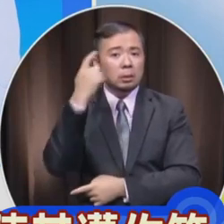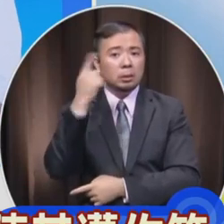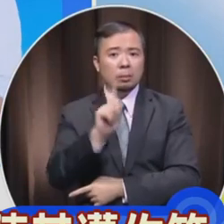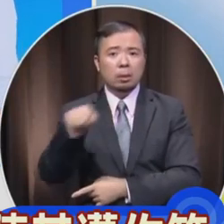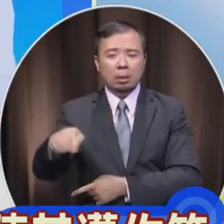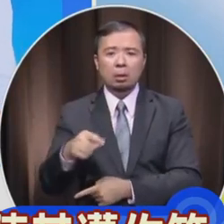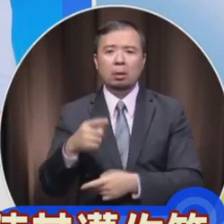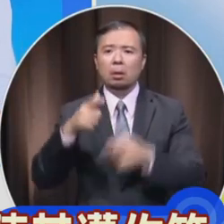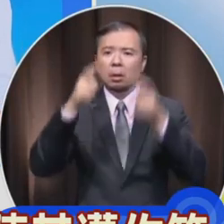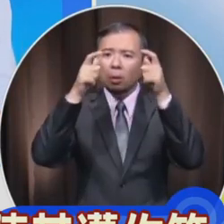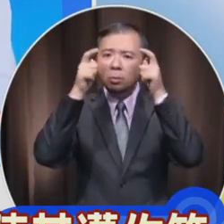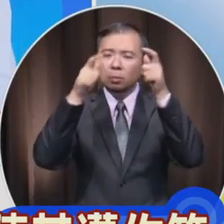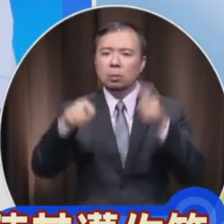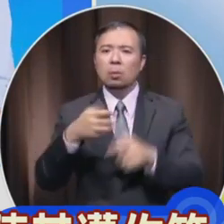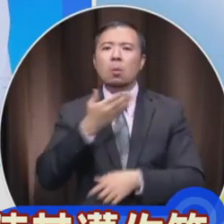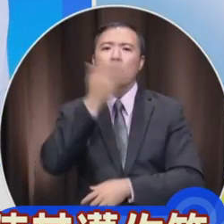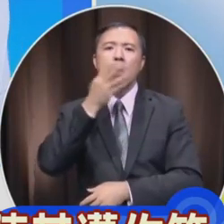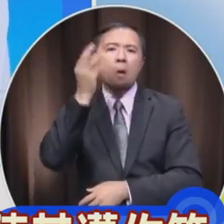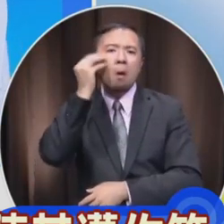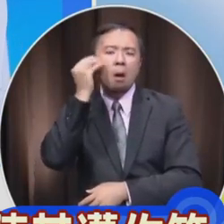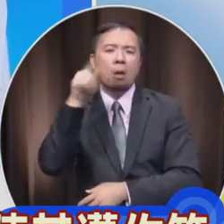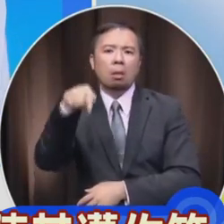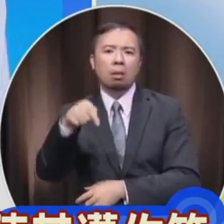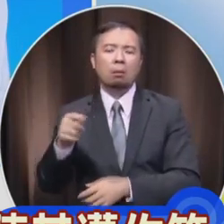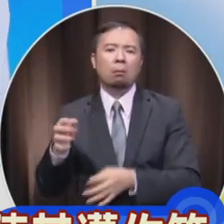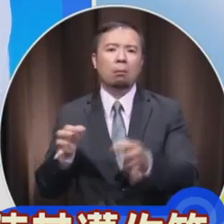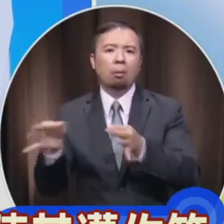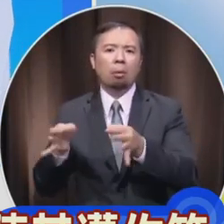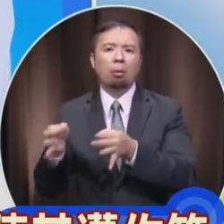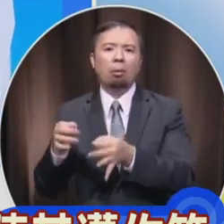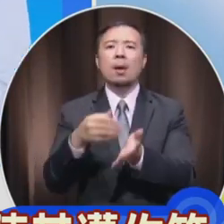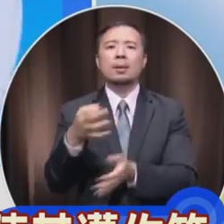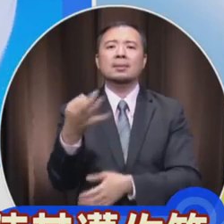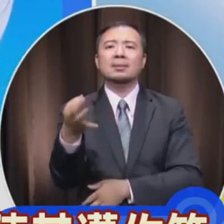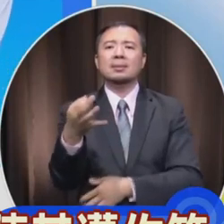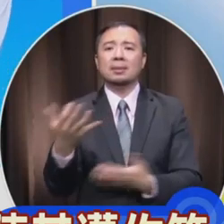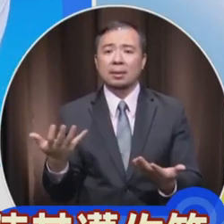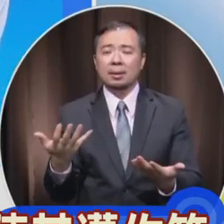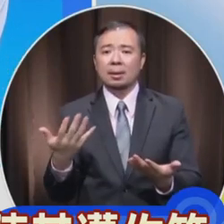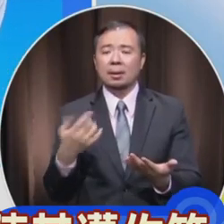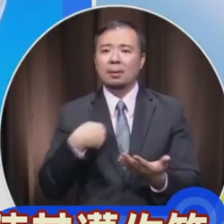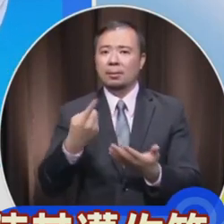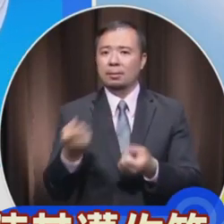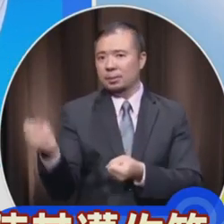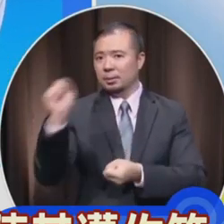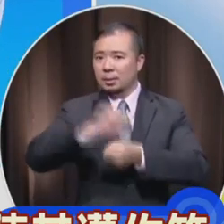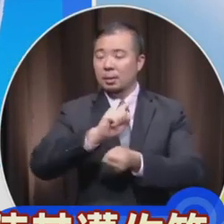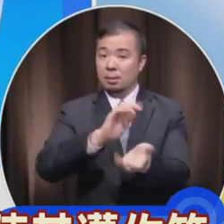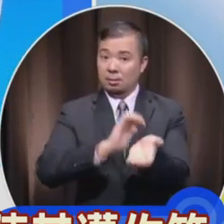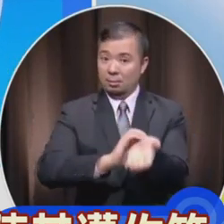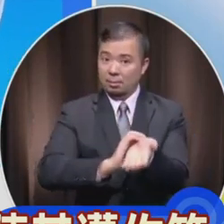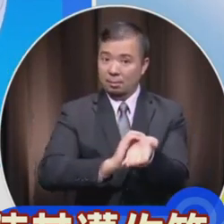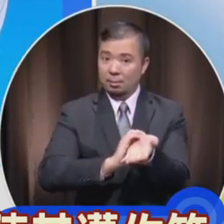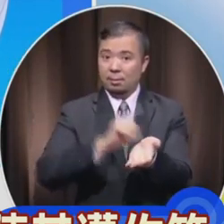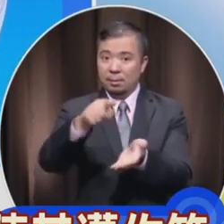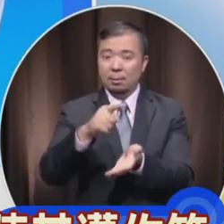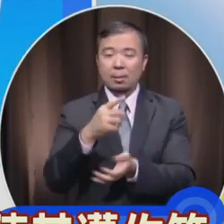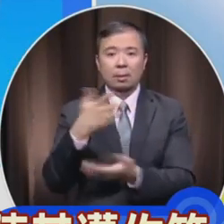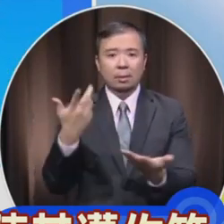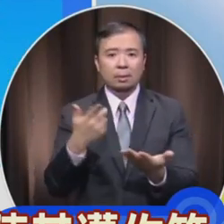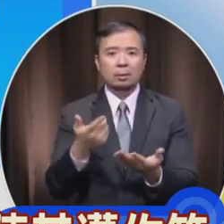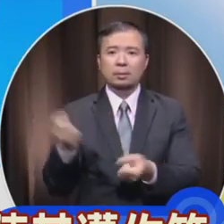陈新迈委员？我觉得您当上高雄市市长，公教观光、医疗观光元素，我一直不停地加五